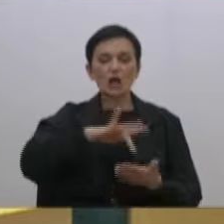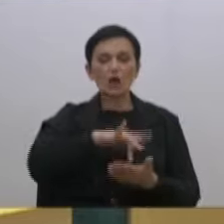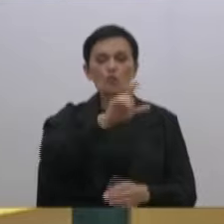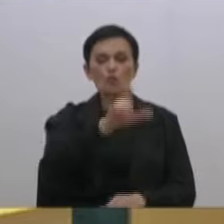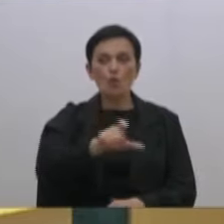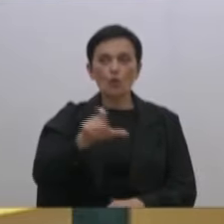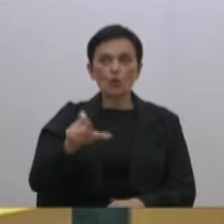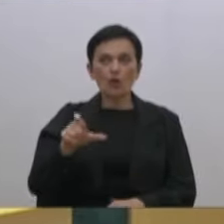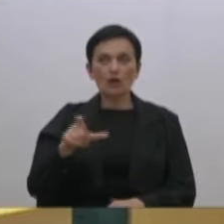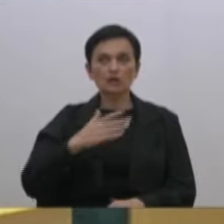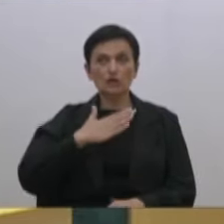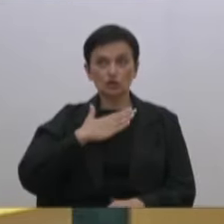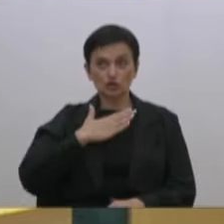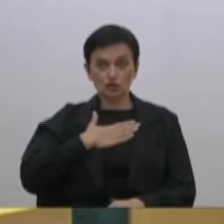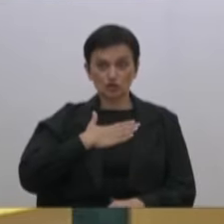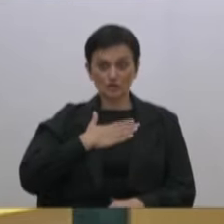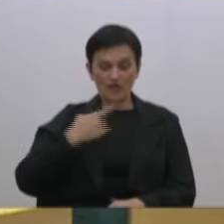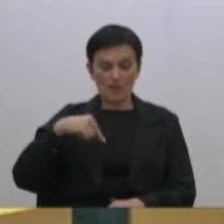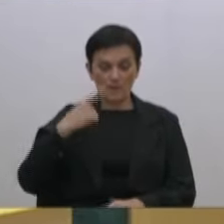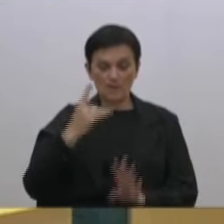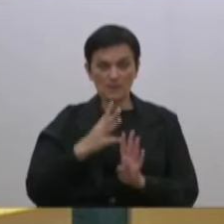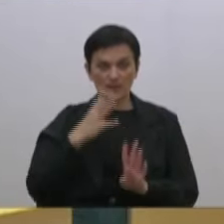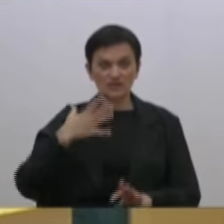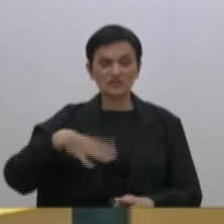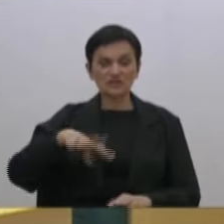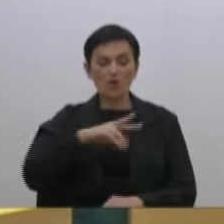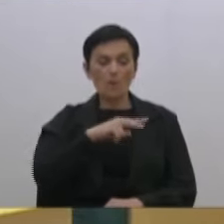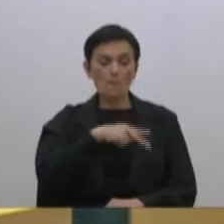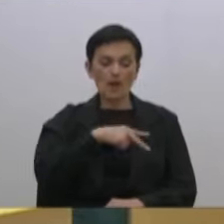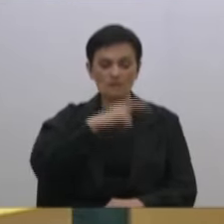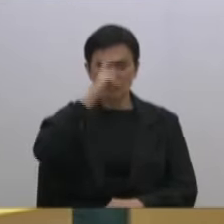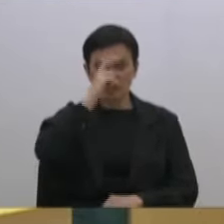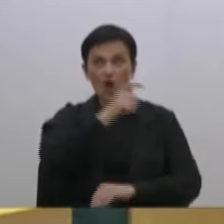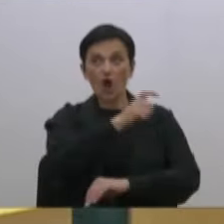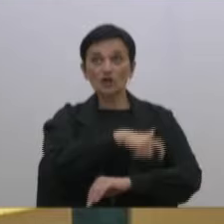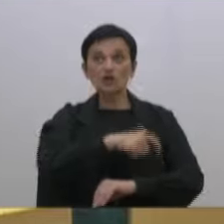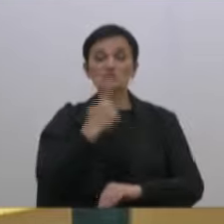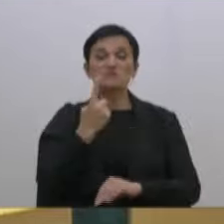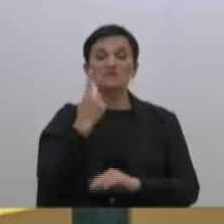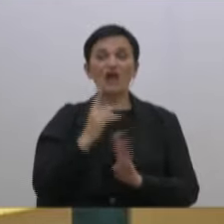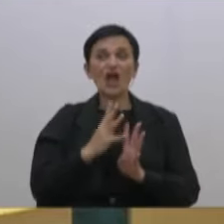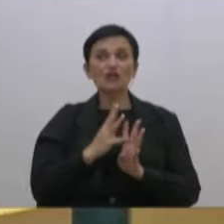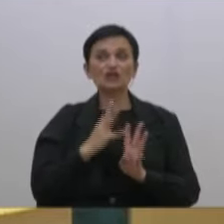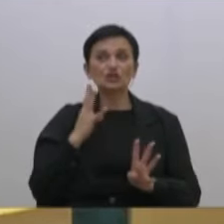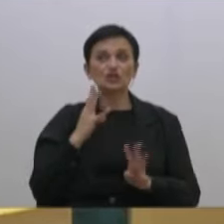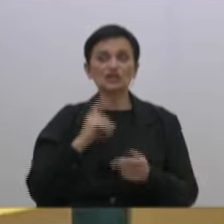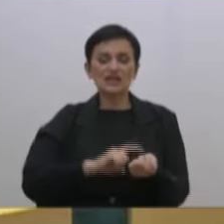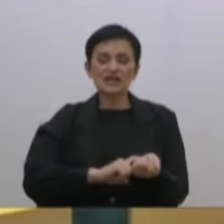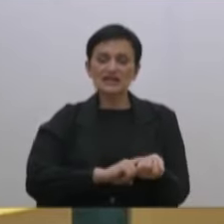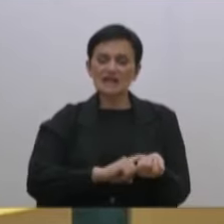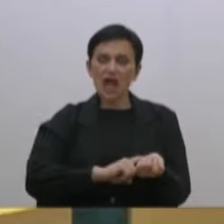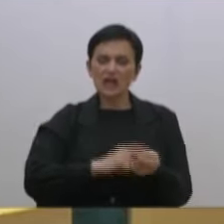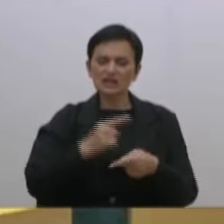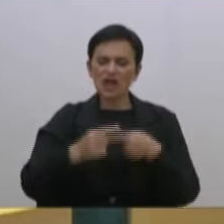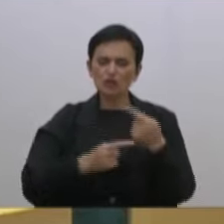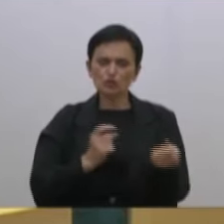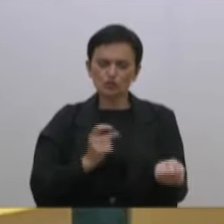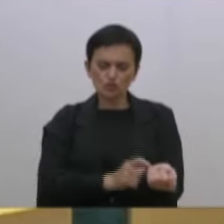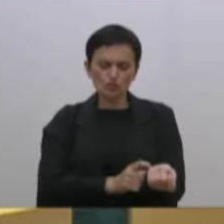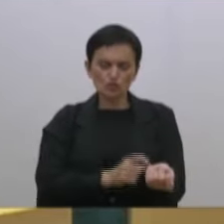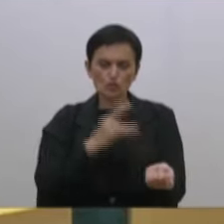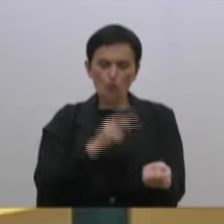მოქალაქეებმა ჩვენ პირველ რიგში, საქართველოს პარლამენტის თუ მთავრობის წევრებმა პირველ რიგში ის გენეტიკური კოდი რომ ჩვენი თავი ჩვენადვე